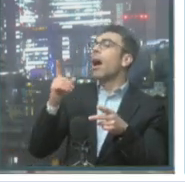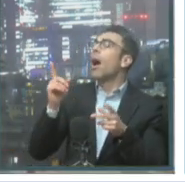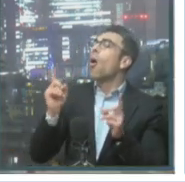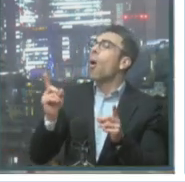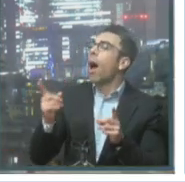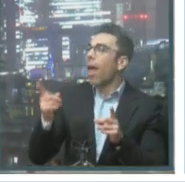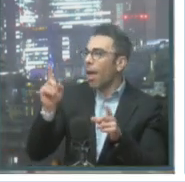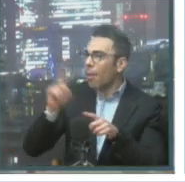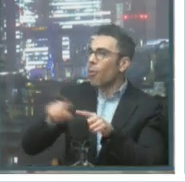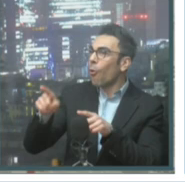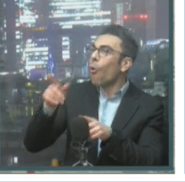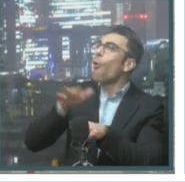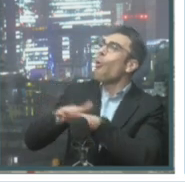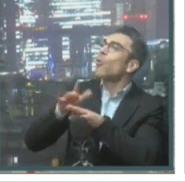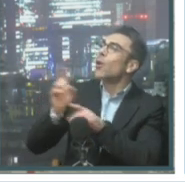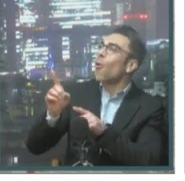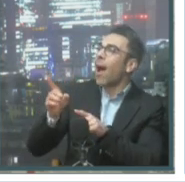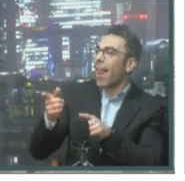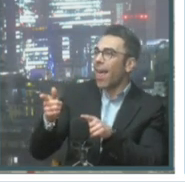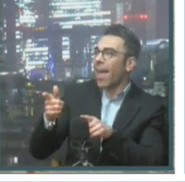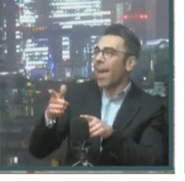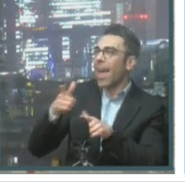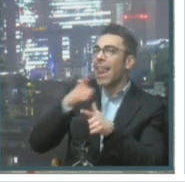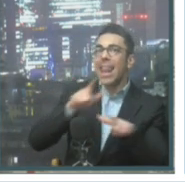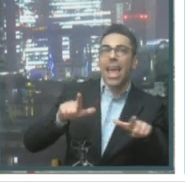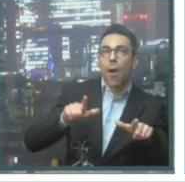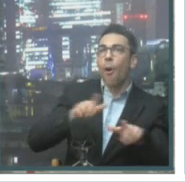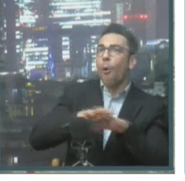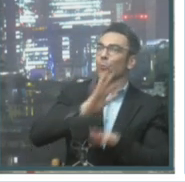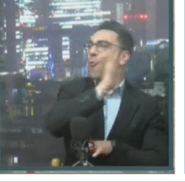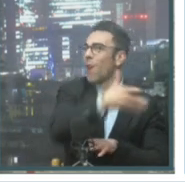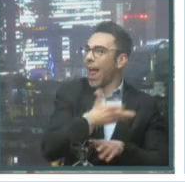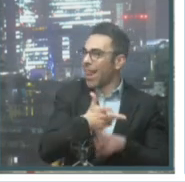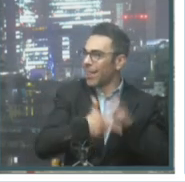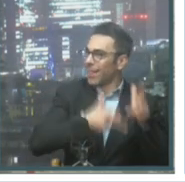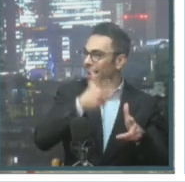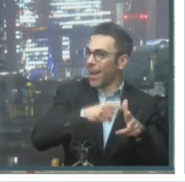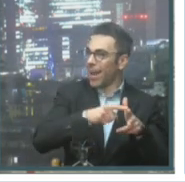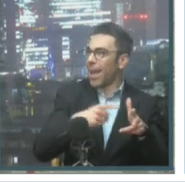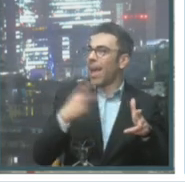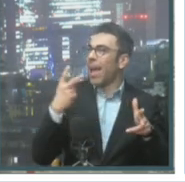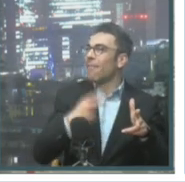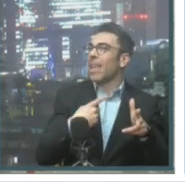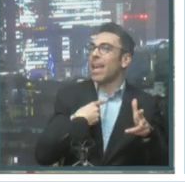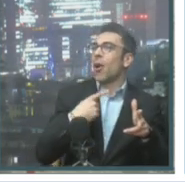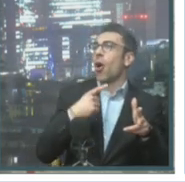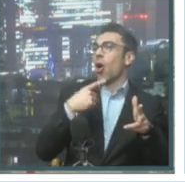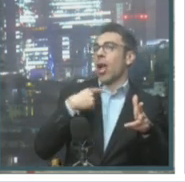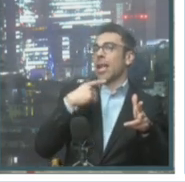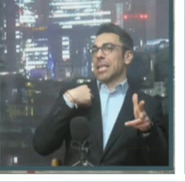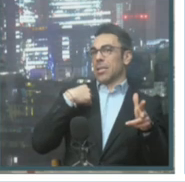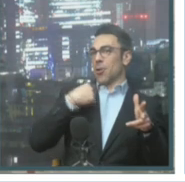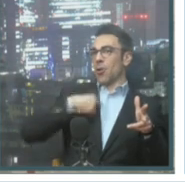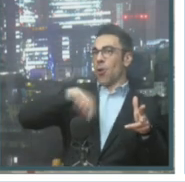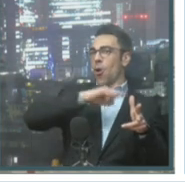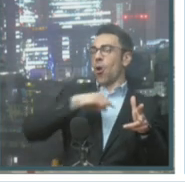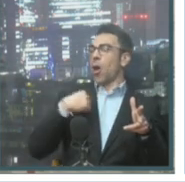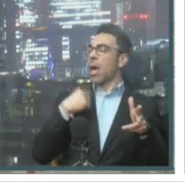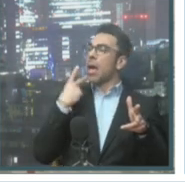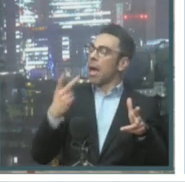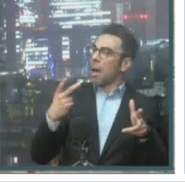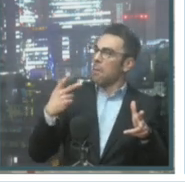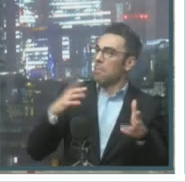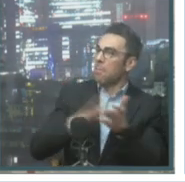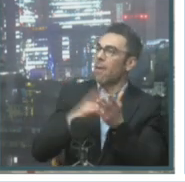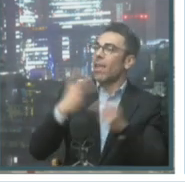è la vedretta punto usando una un'altra lingua che insomma non fosse imparata al meglio che a tutti noi che abbiamo seguito io chiedo